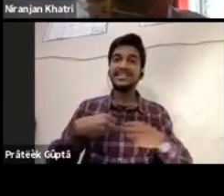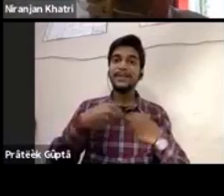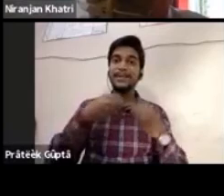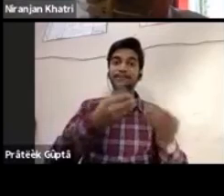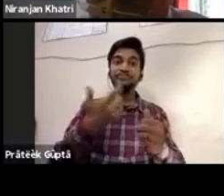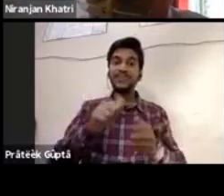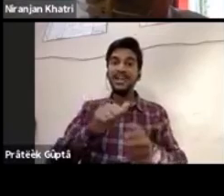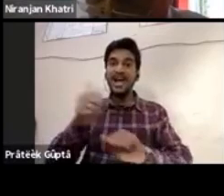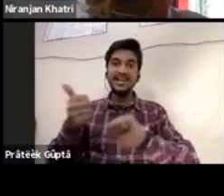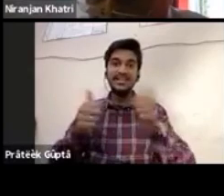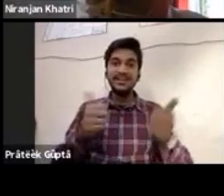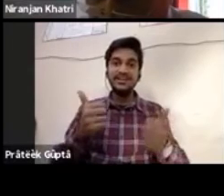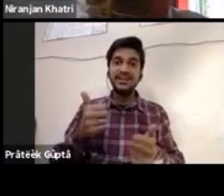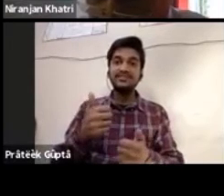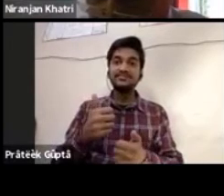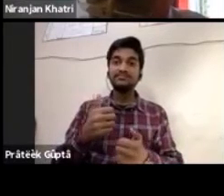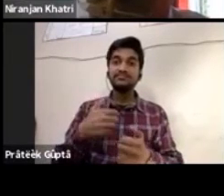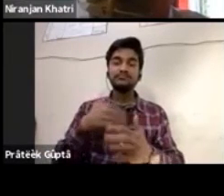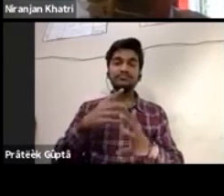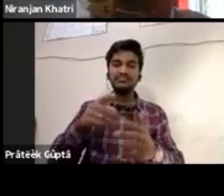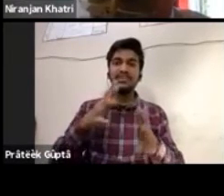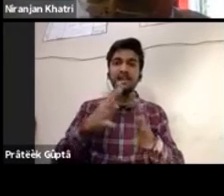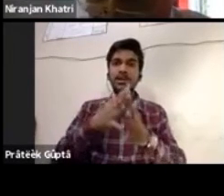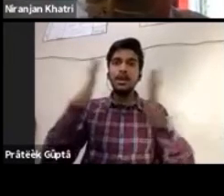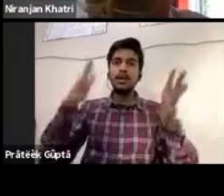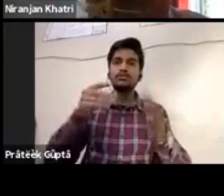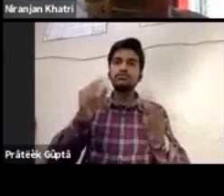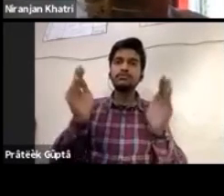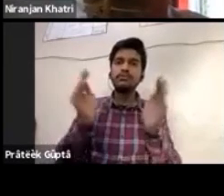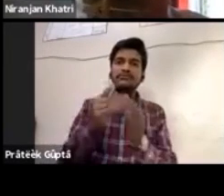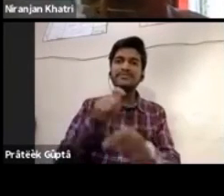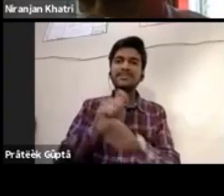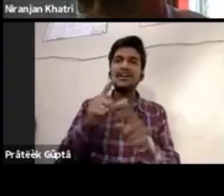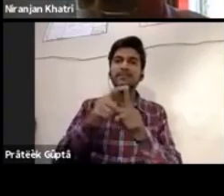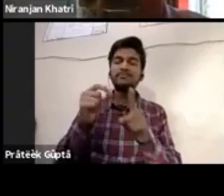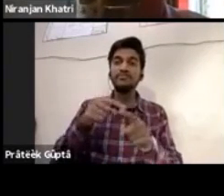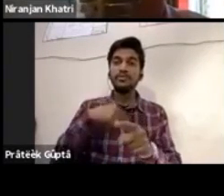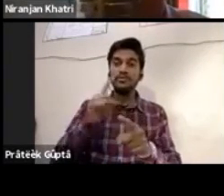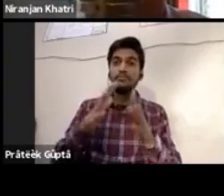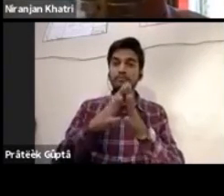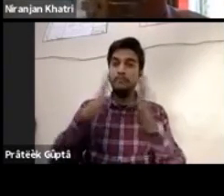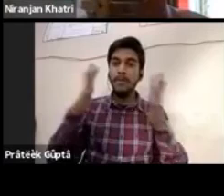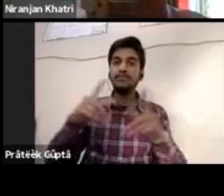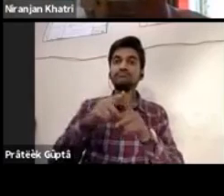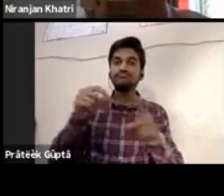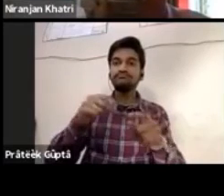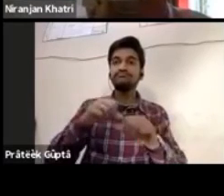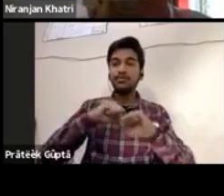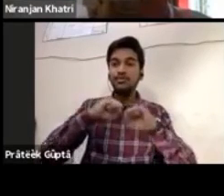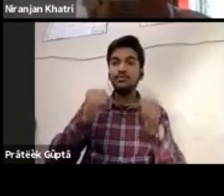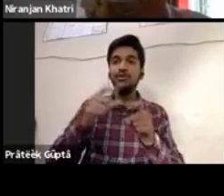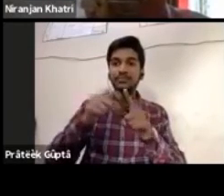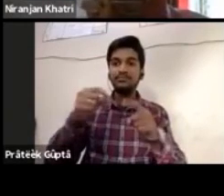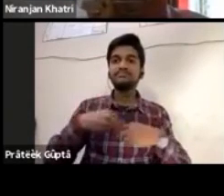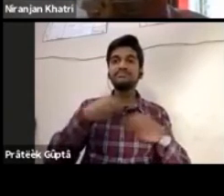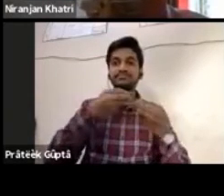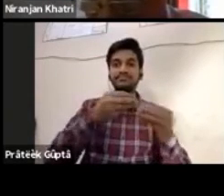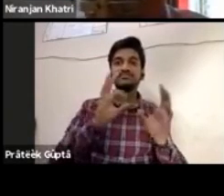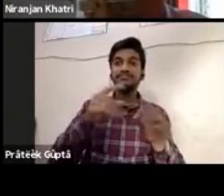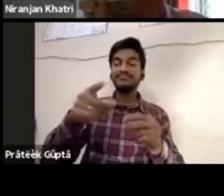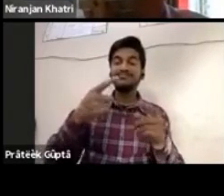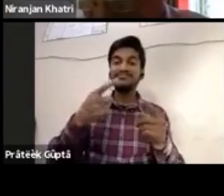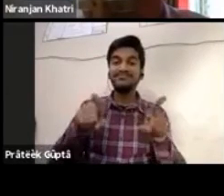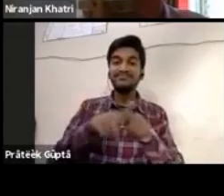रिमेन बाय एंड लार्ज नेग्लेक्टेड. तो मैं इसके ऊपर एम्फेसाइज करना चाहता था कि जब हम एक्सेसिबिलिटी की बात करते